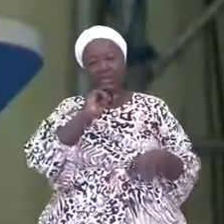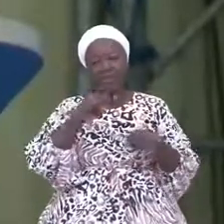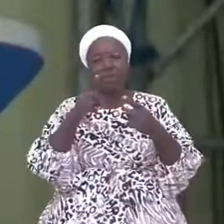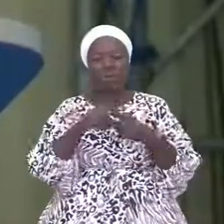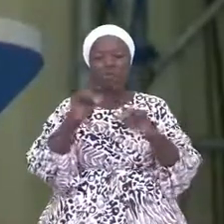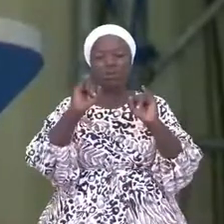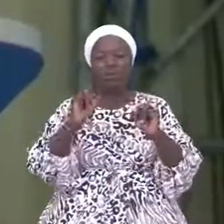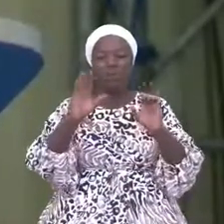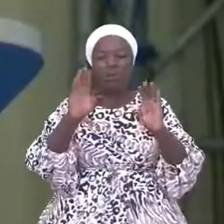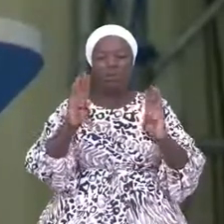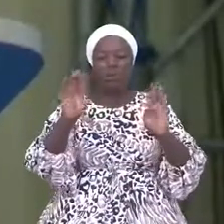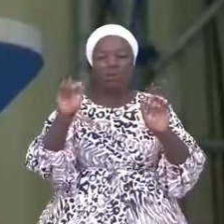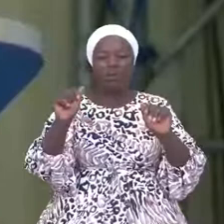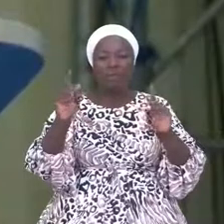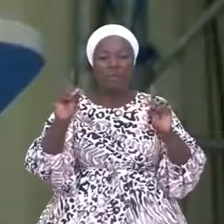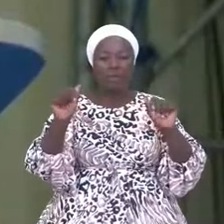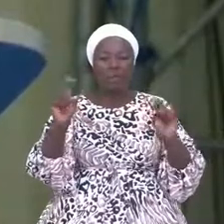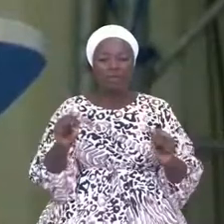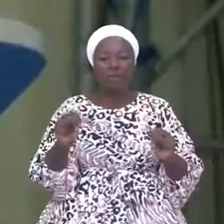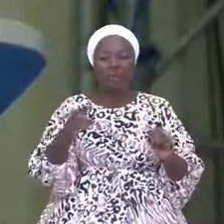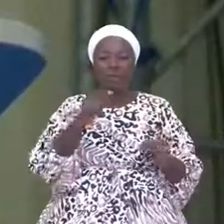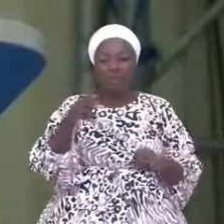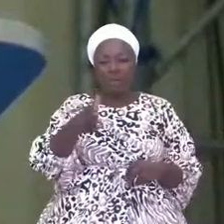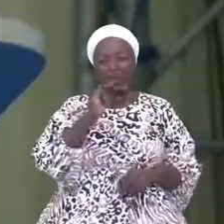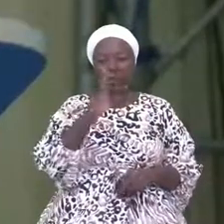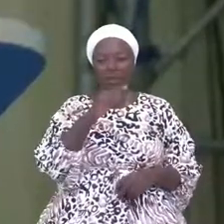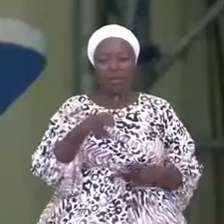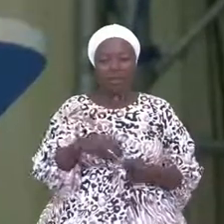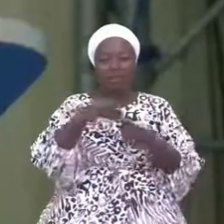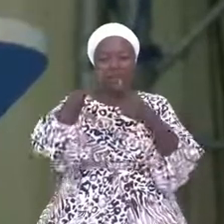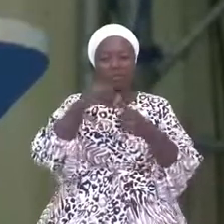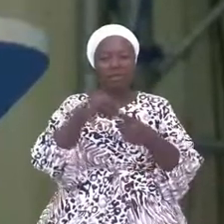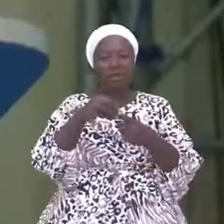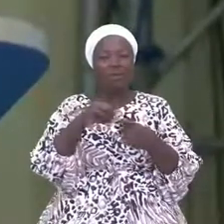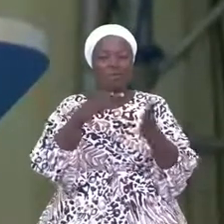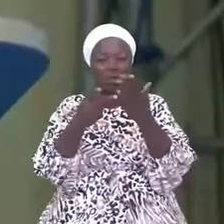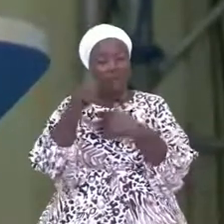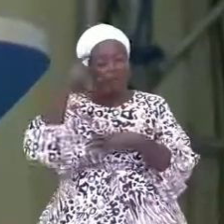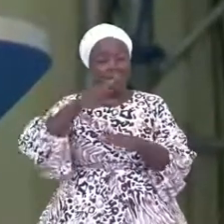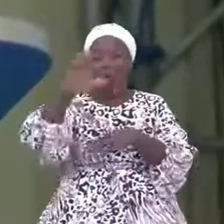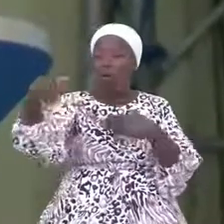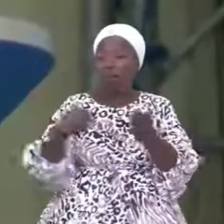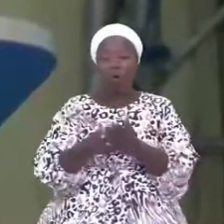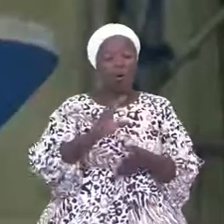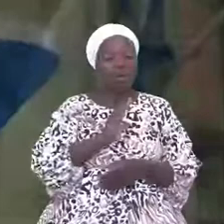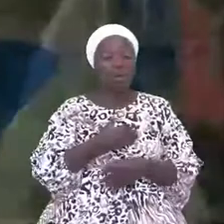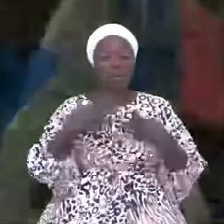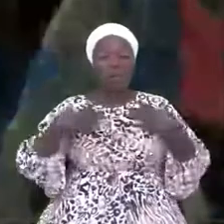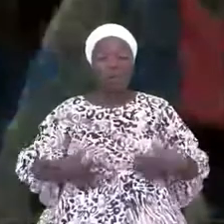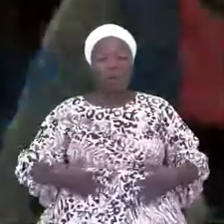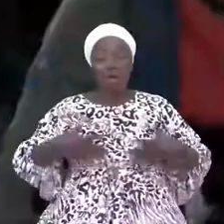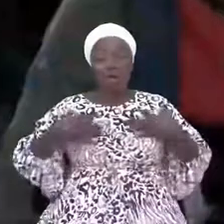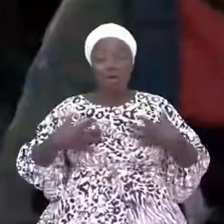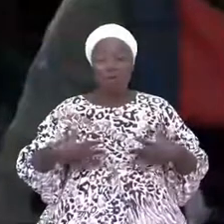globale. Notre père ira à Ibadan, après ici, à part du 30, il y aura un programme spécial pour tous nos